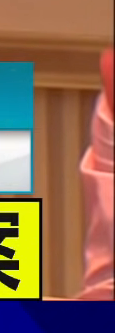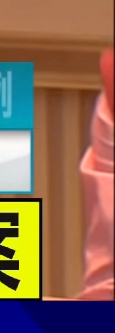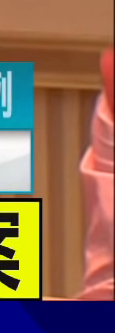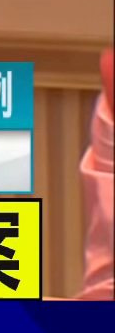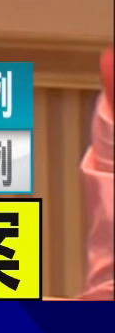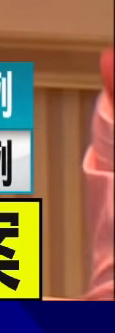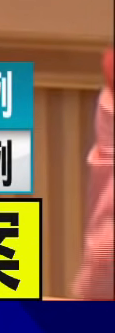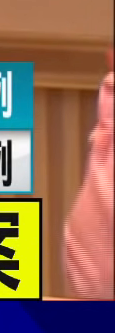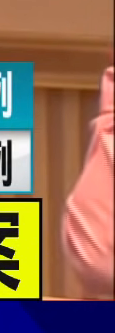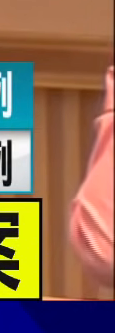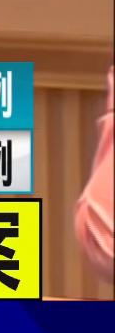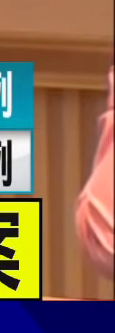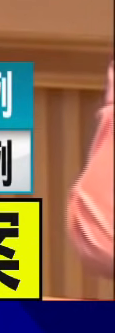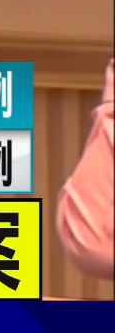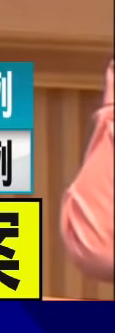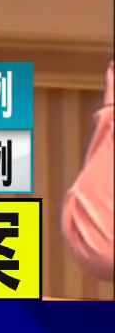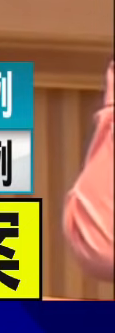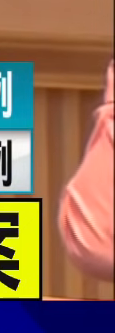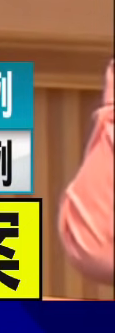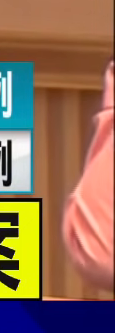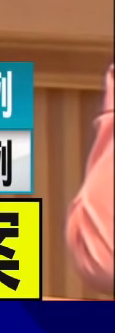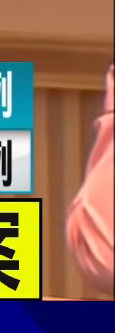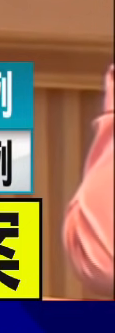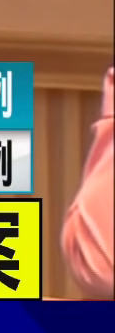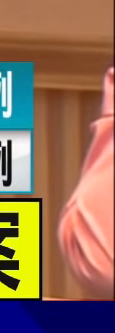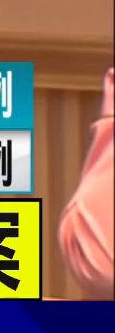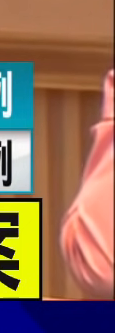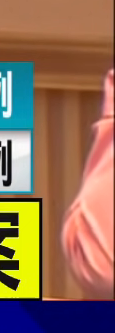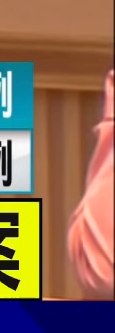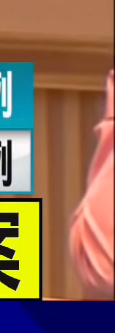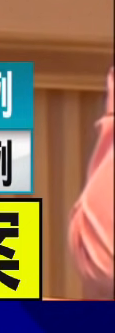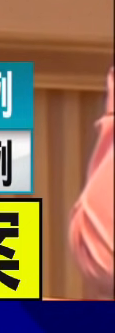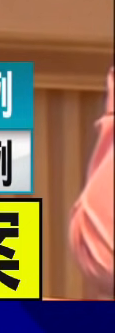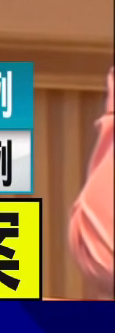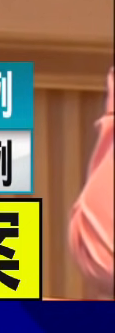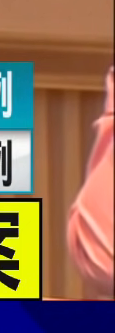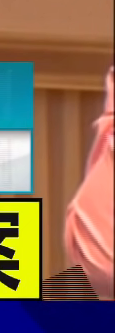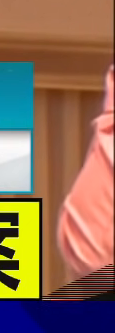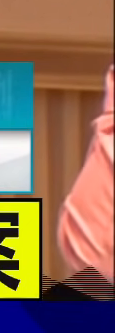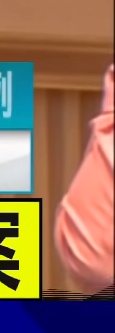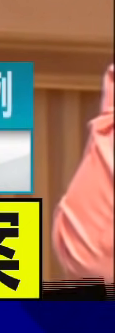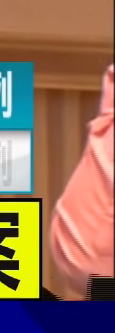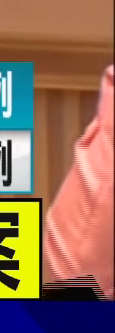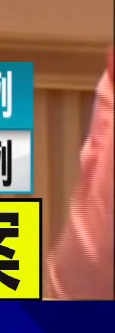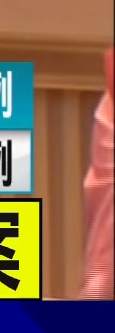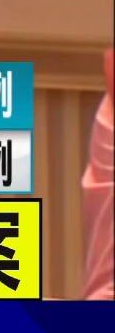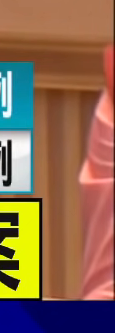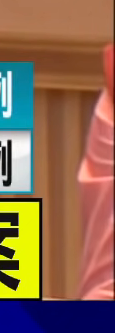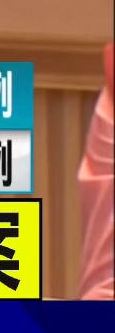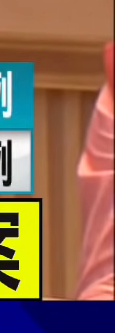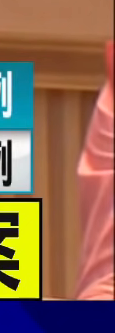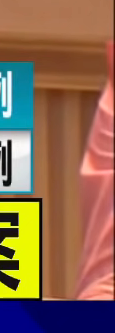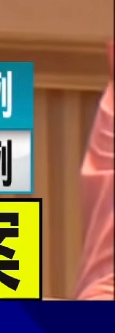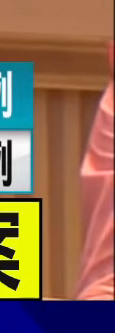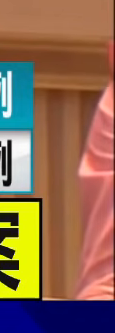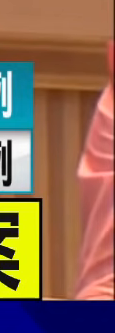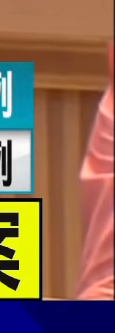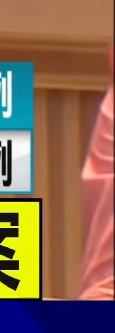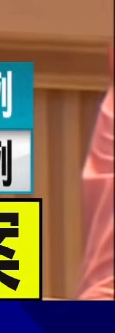阳性的校正之下，蓝色的线就是我们的阳性率，那么橘红色的线就是我们的确